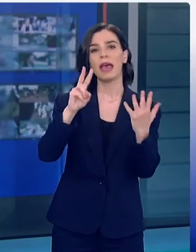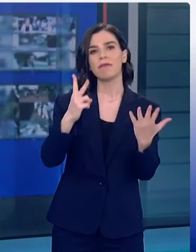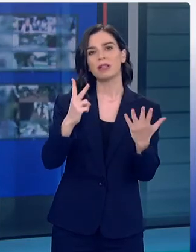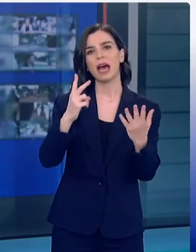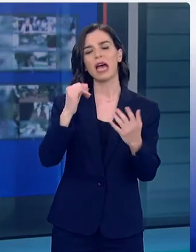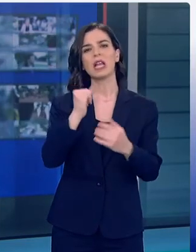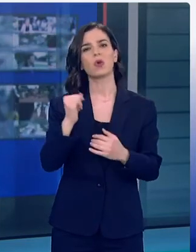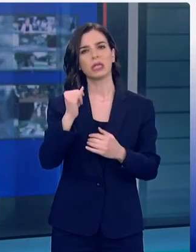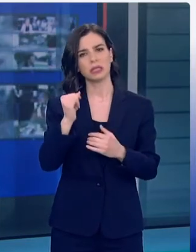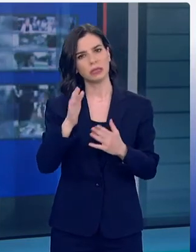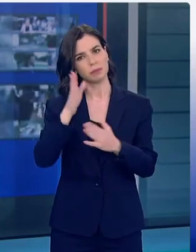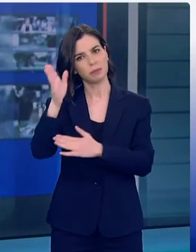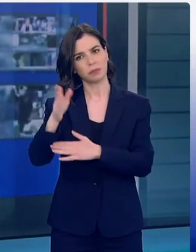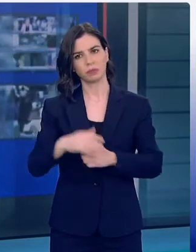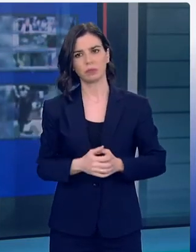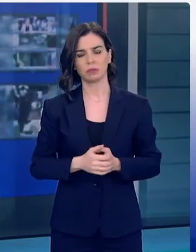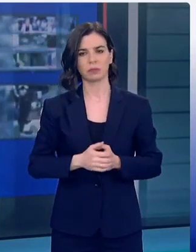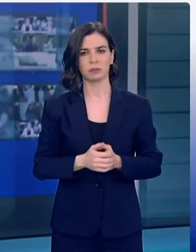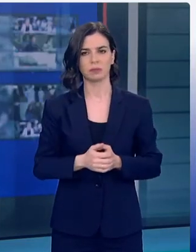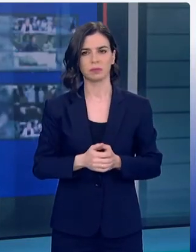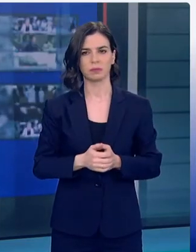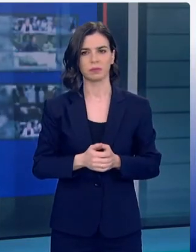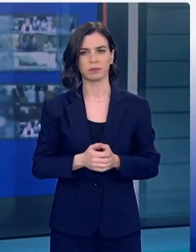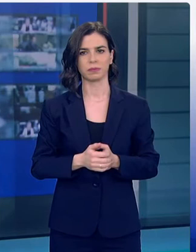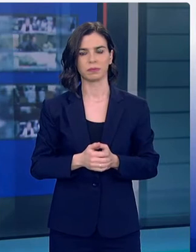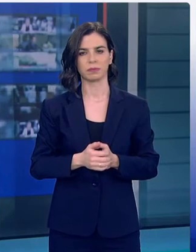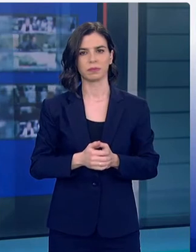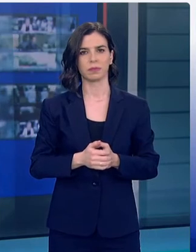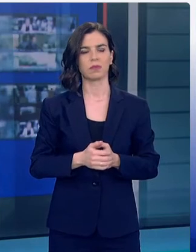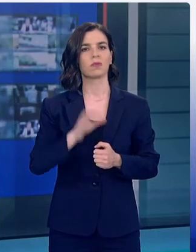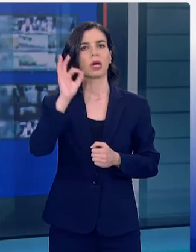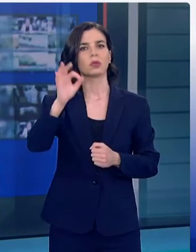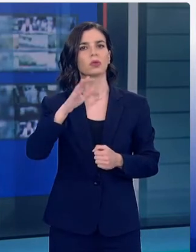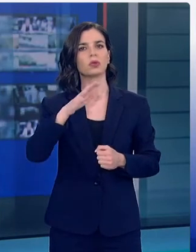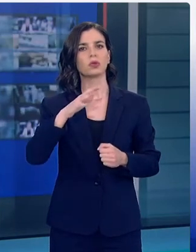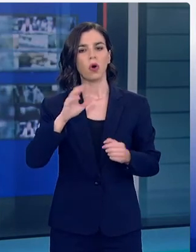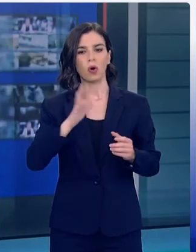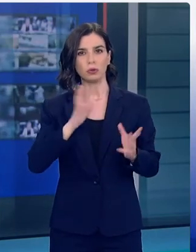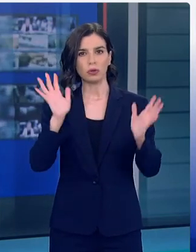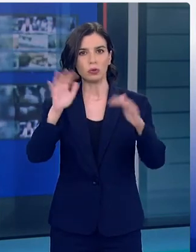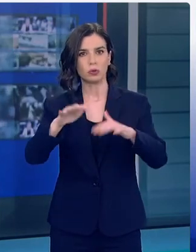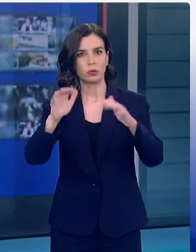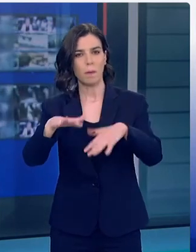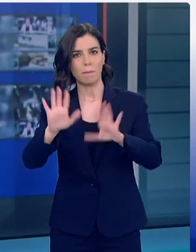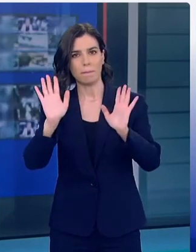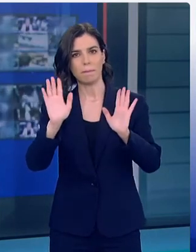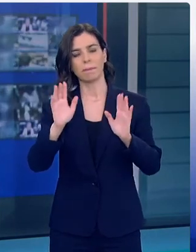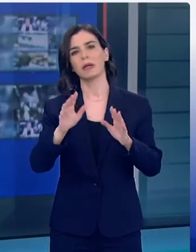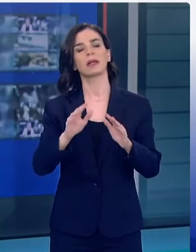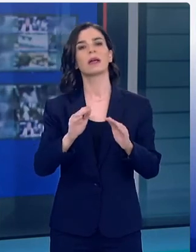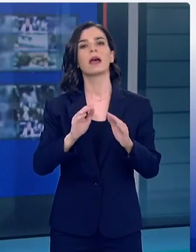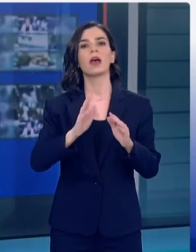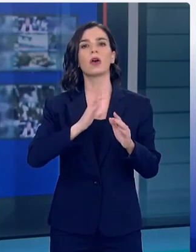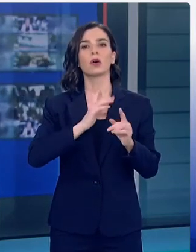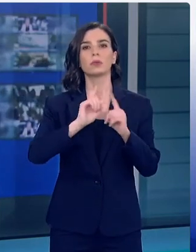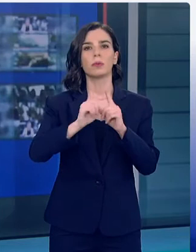πλοίο. Θα ήθελα επίσης να σας ενημερώσω ότι προκειμένου να αποφευθούν φαινόμενα συγχρονισμού, παρατείνει το περιορισμό κίνησης πολιτών